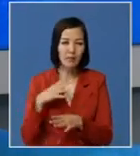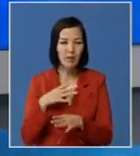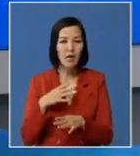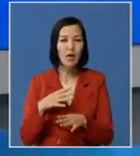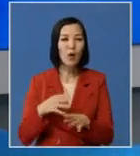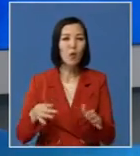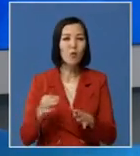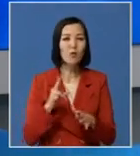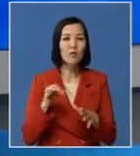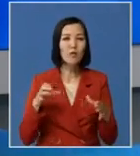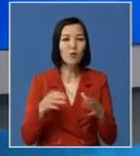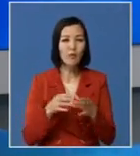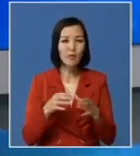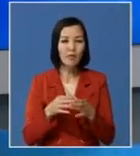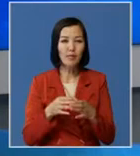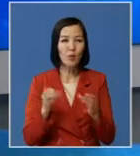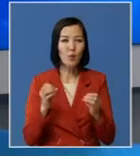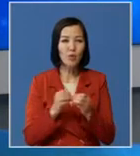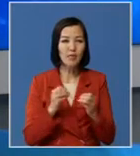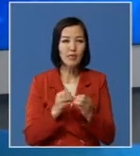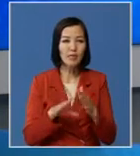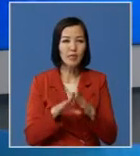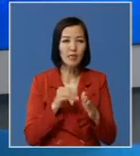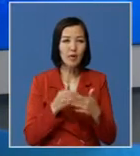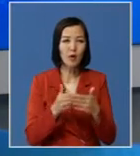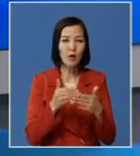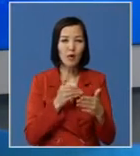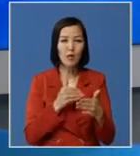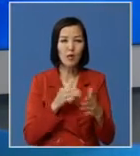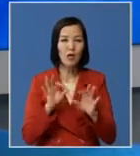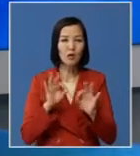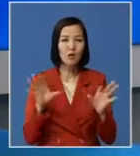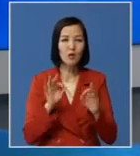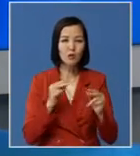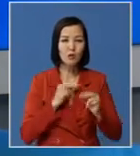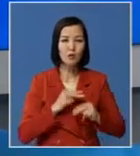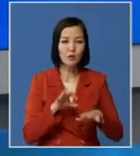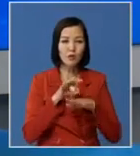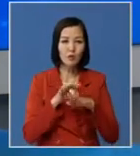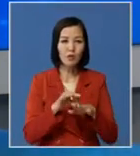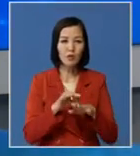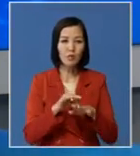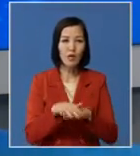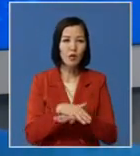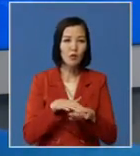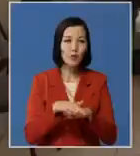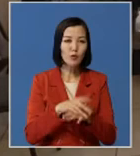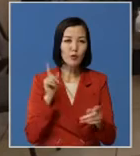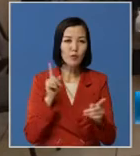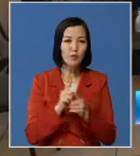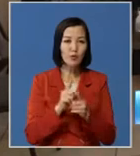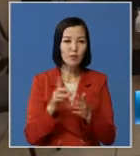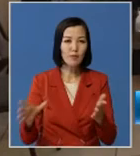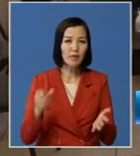шықты. Облыстық коммунистік партия мүшелері 10-нан аса сайлау алды түсіндіру жұмыстарын ұйымдастырған. Яғни тұрғындармен